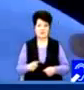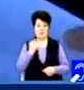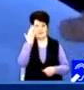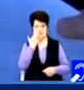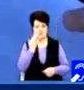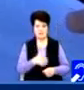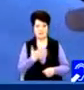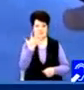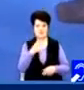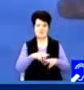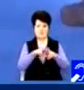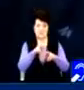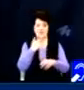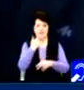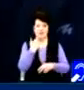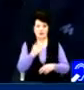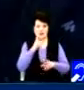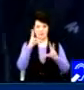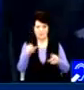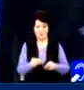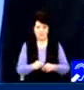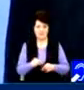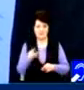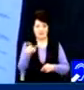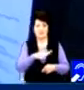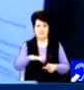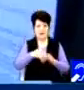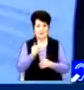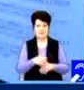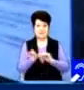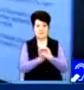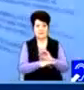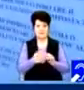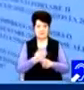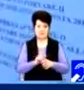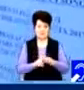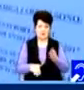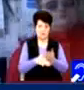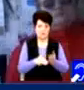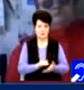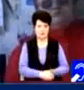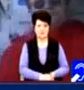€5 stele care a promis încă din campania că va combate sărăcia print un asemenea